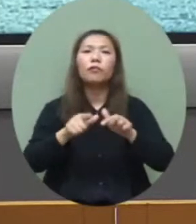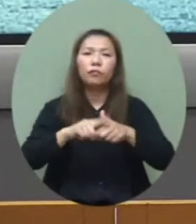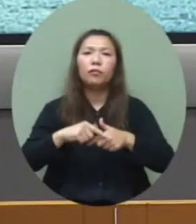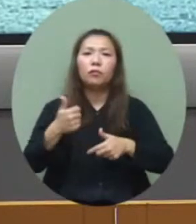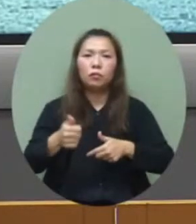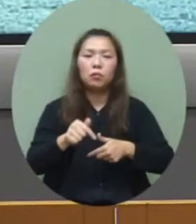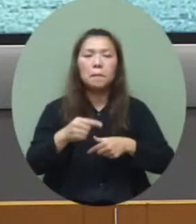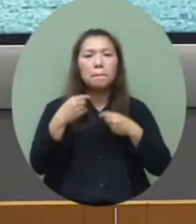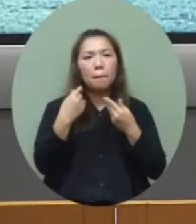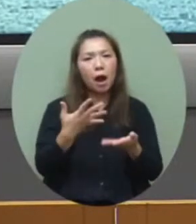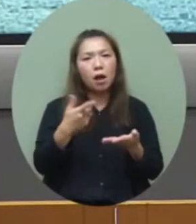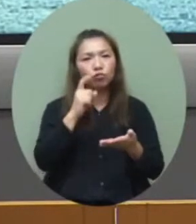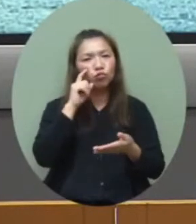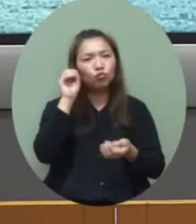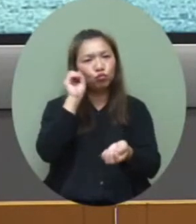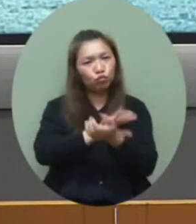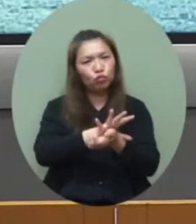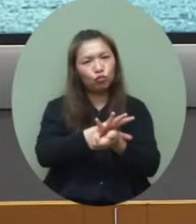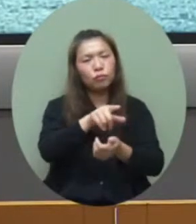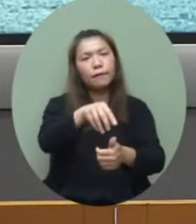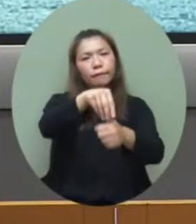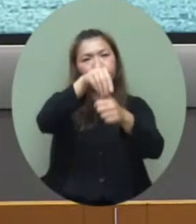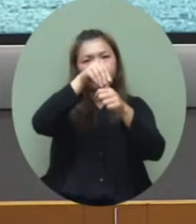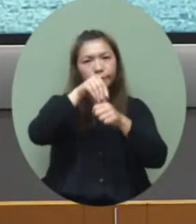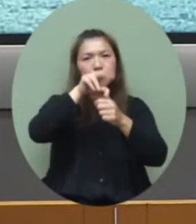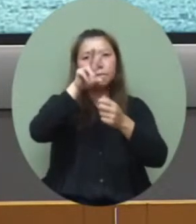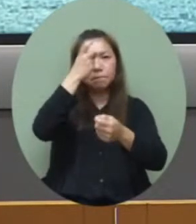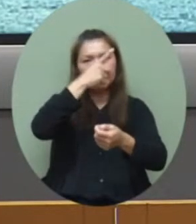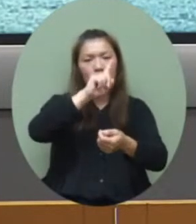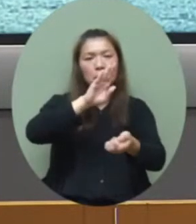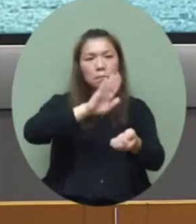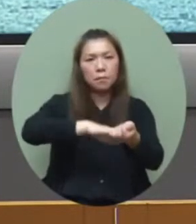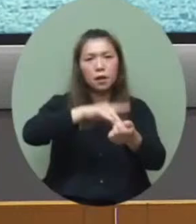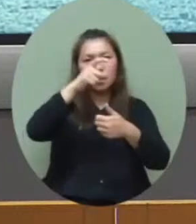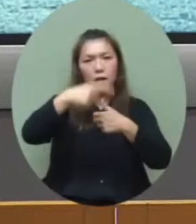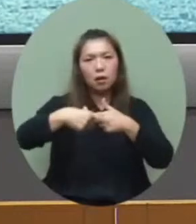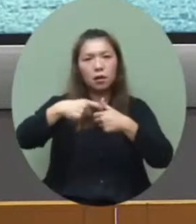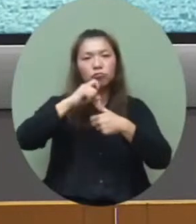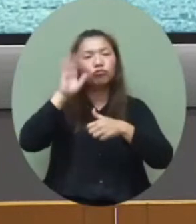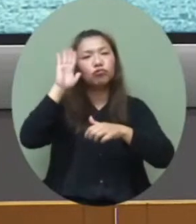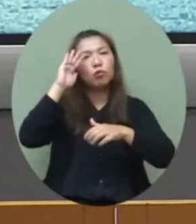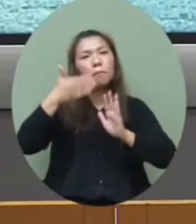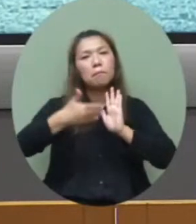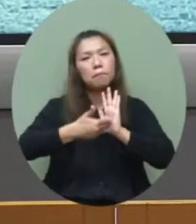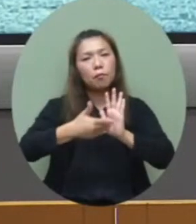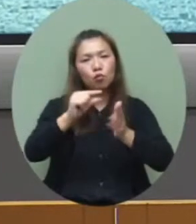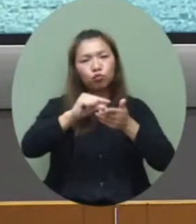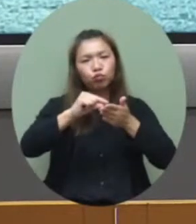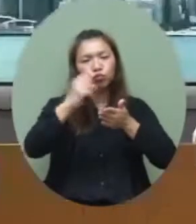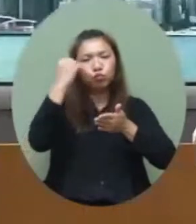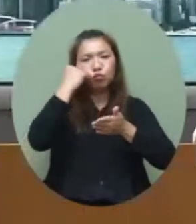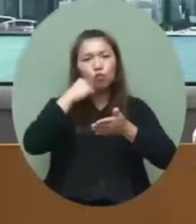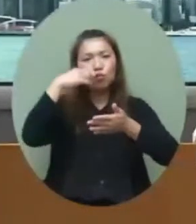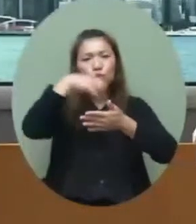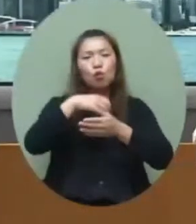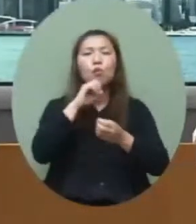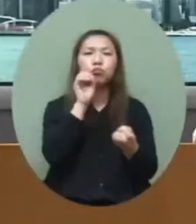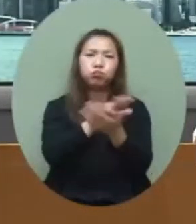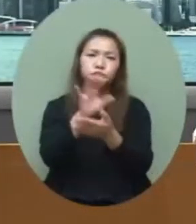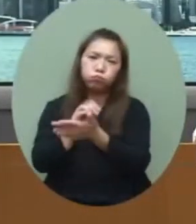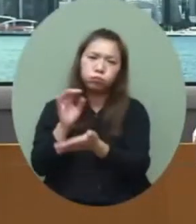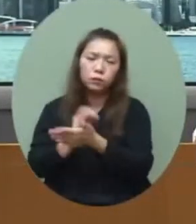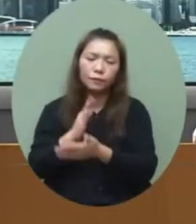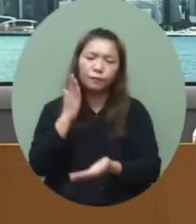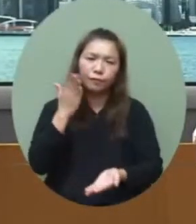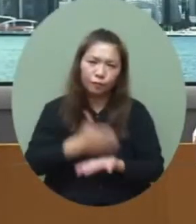and also to prevent outbreak in the residential care homes. 下一題。左 Next